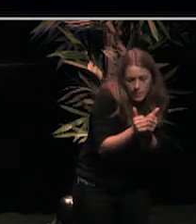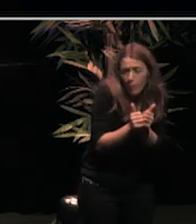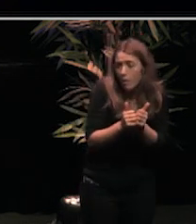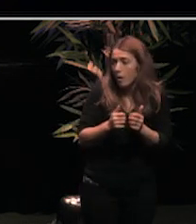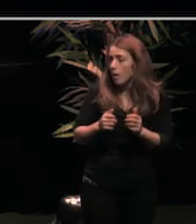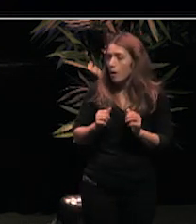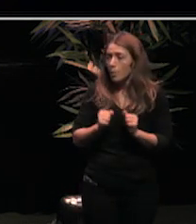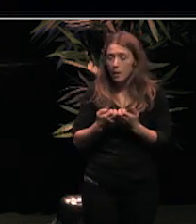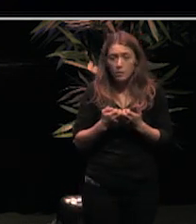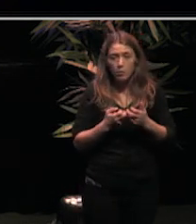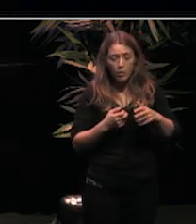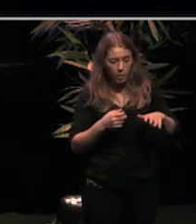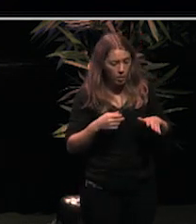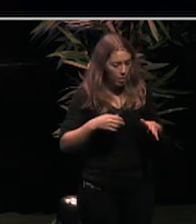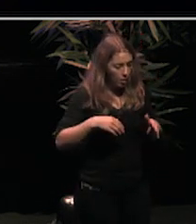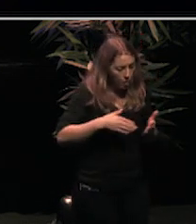pouvez passer par pas mal d'états